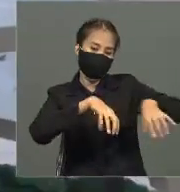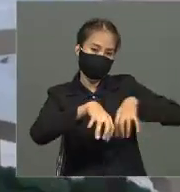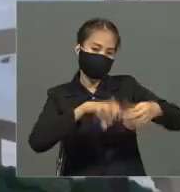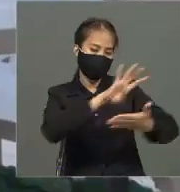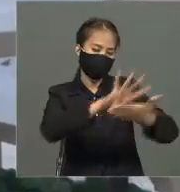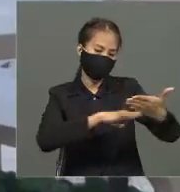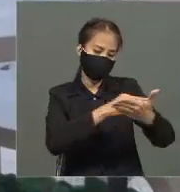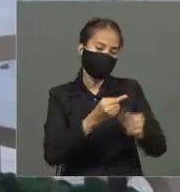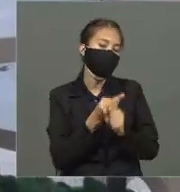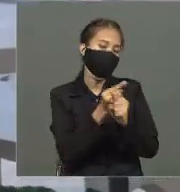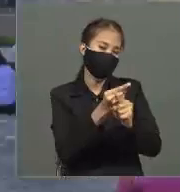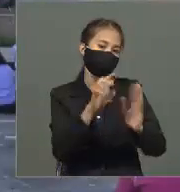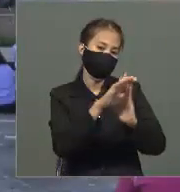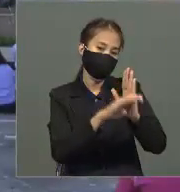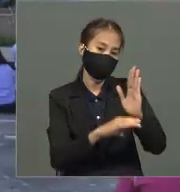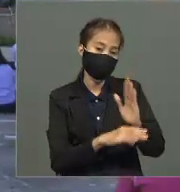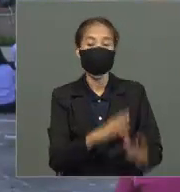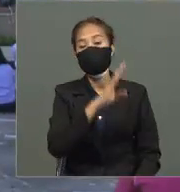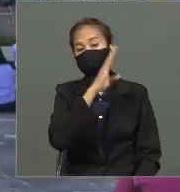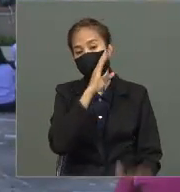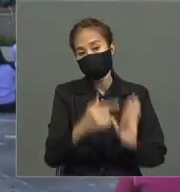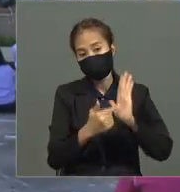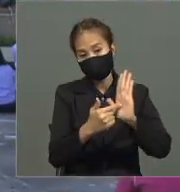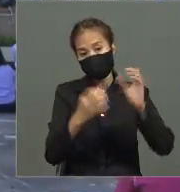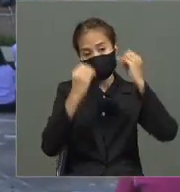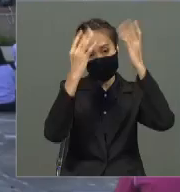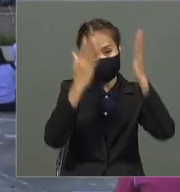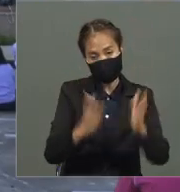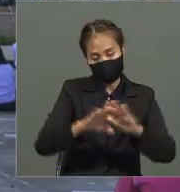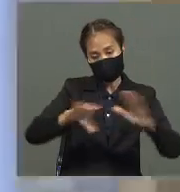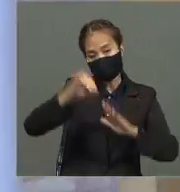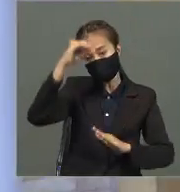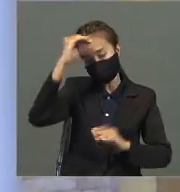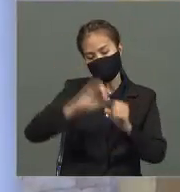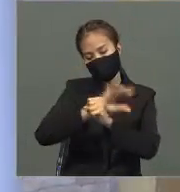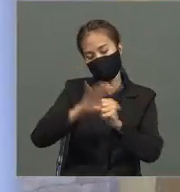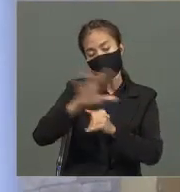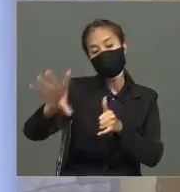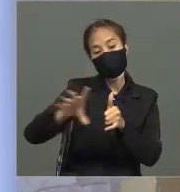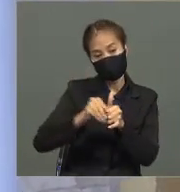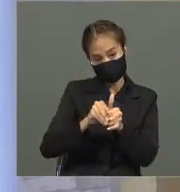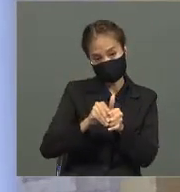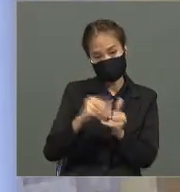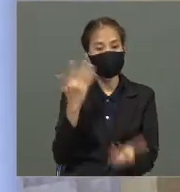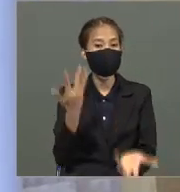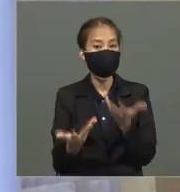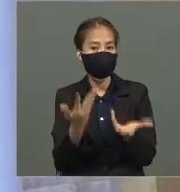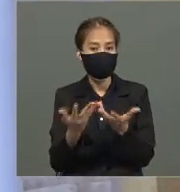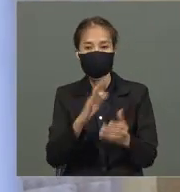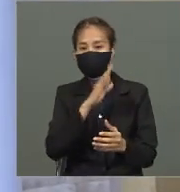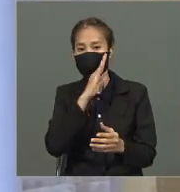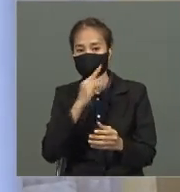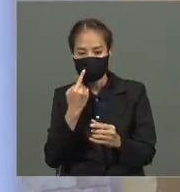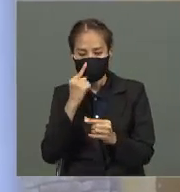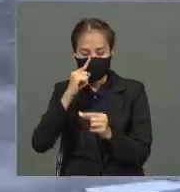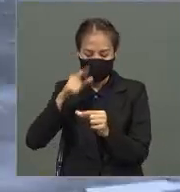เผชิญเหตุที่กำหนดนะคะกรณีนักเรียนครูหรือบุคลากรในสถานศึกษามีการติดเชื้อขู่ 19หรือมีผลตรวจคัด